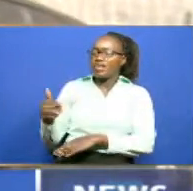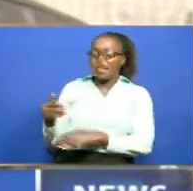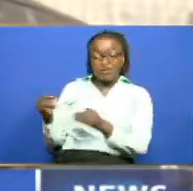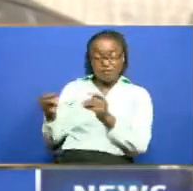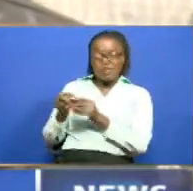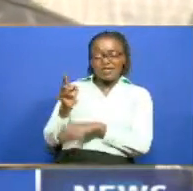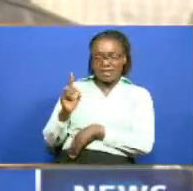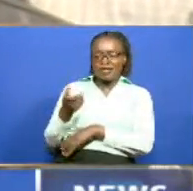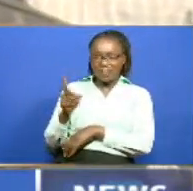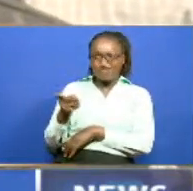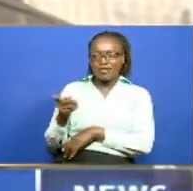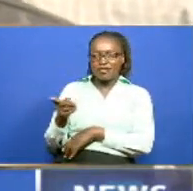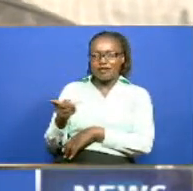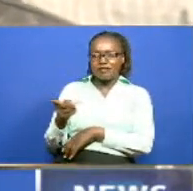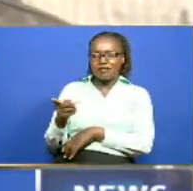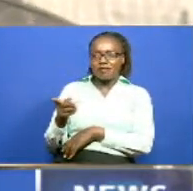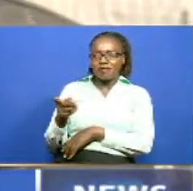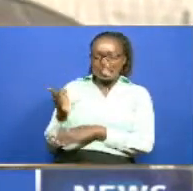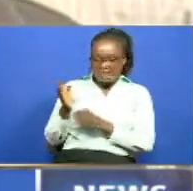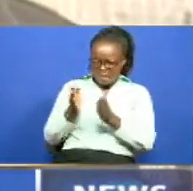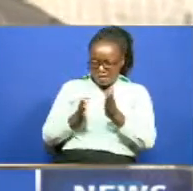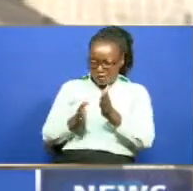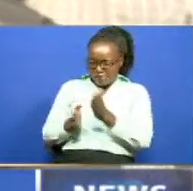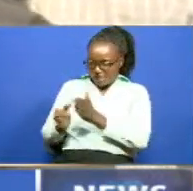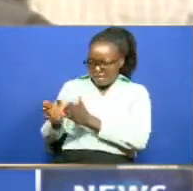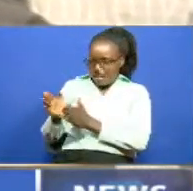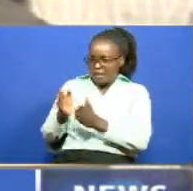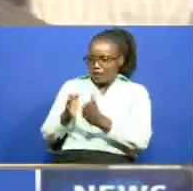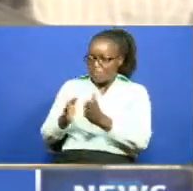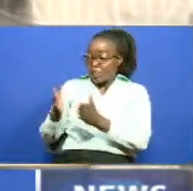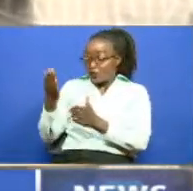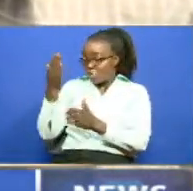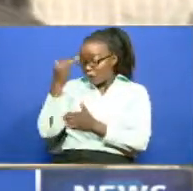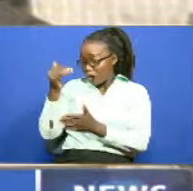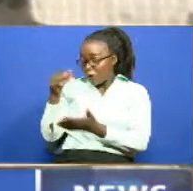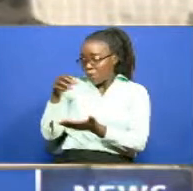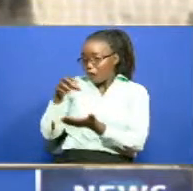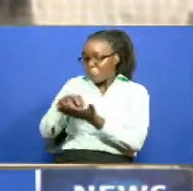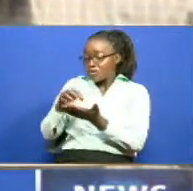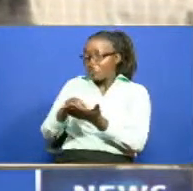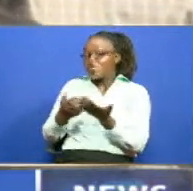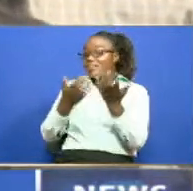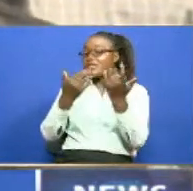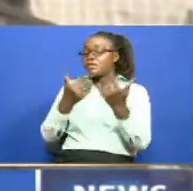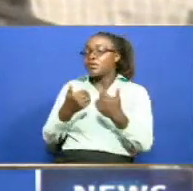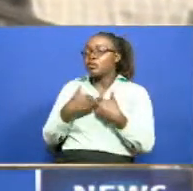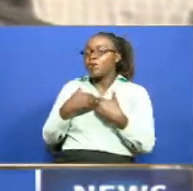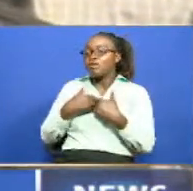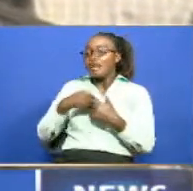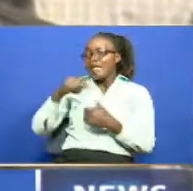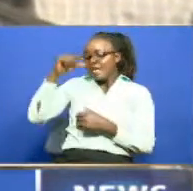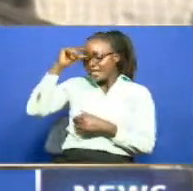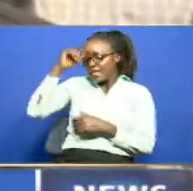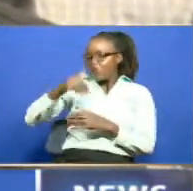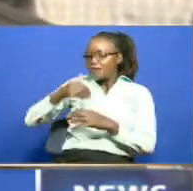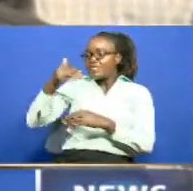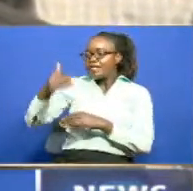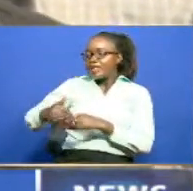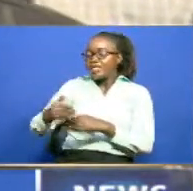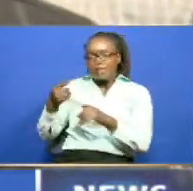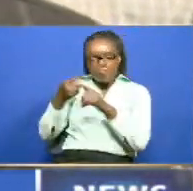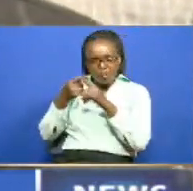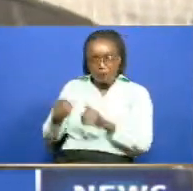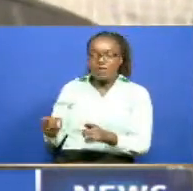mkutano wanajitayarisha kwa sababu ya vio ambavyo wanatarajia kupata katika serikali inayokuja.